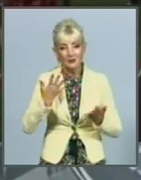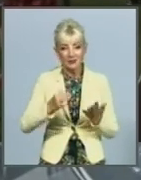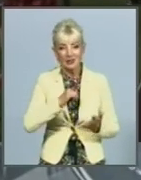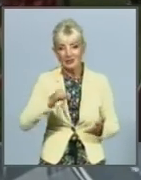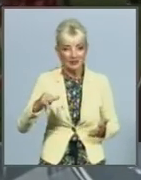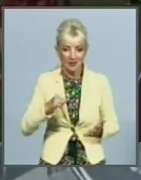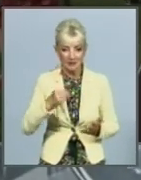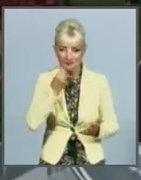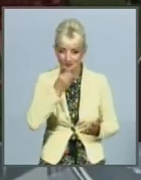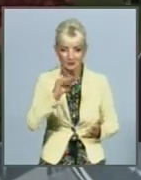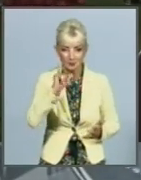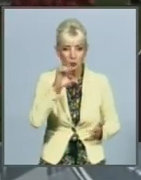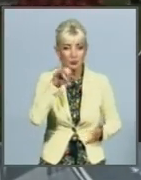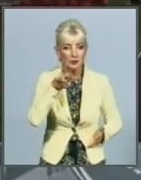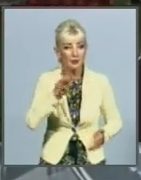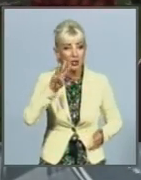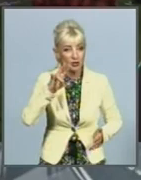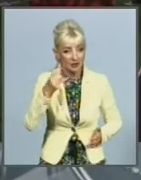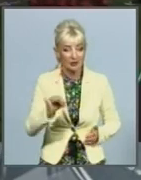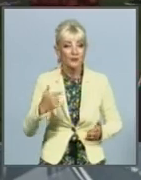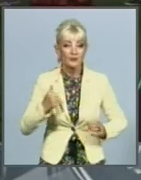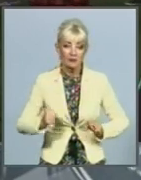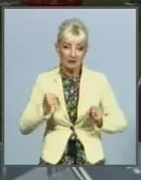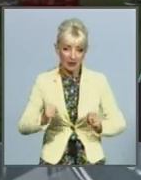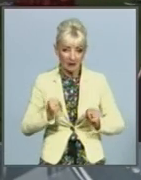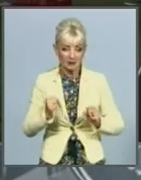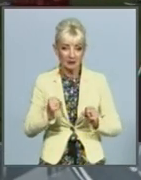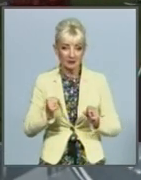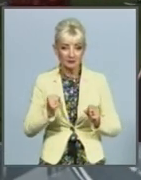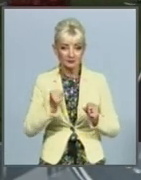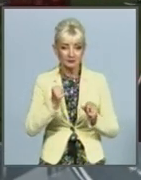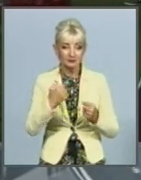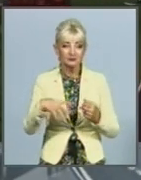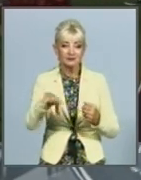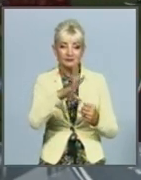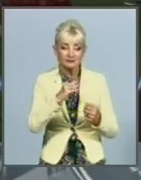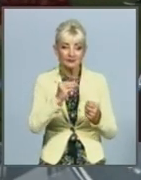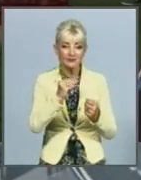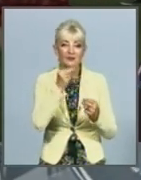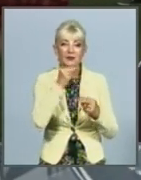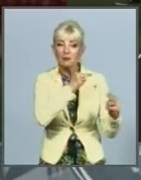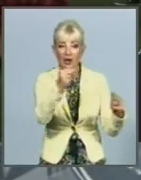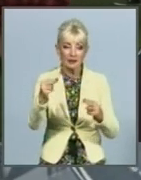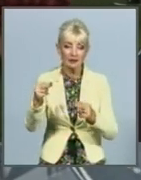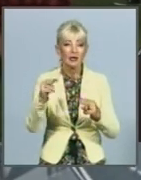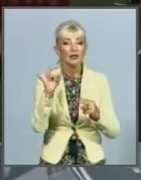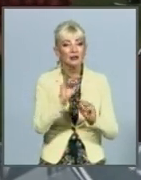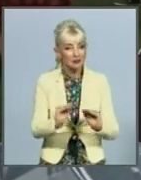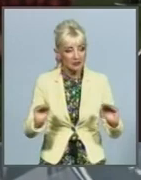успешным. Поэтому мы стараемся охватить вниманием все свои населения. Это и детки,